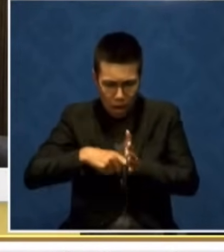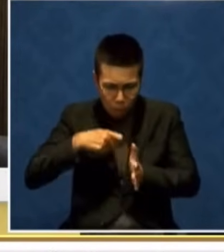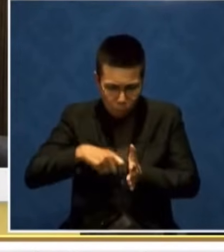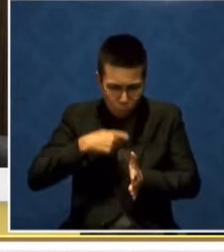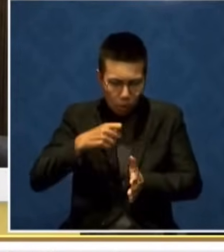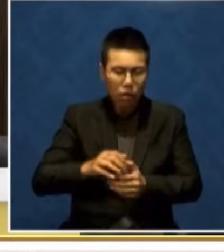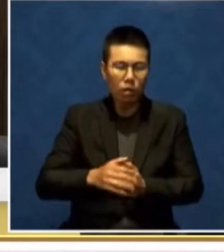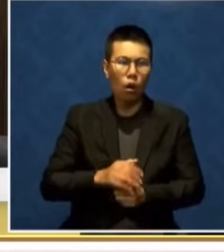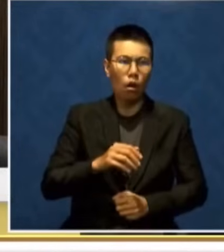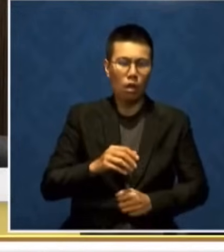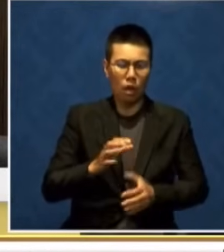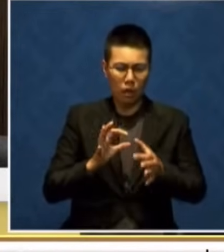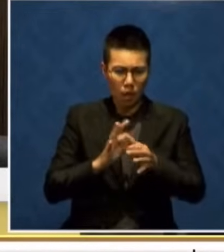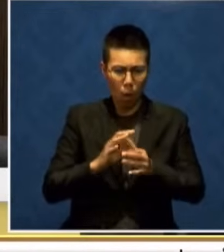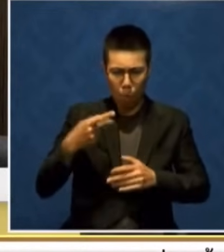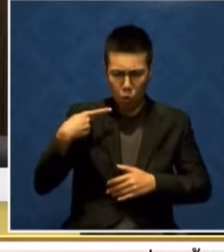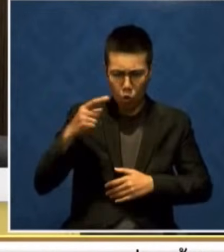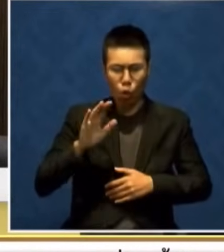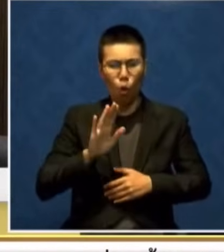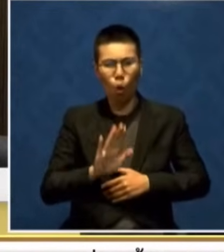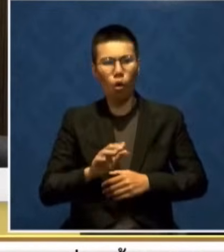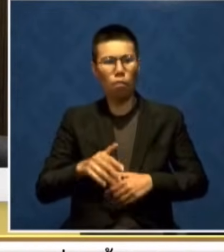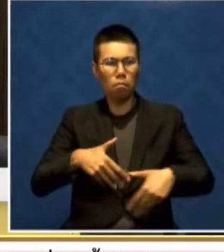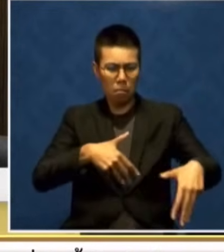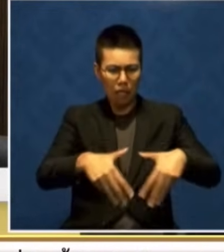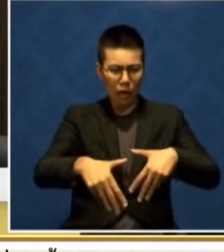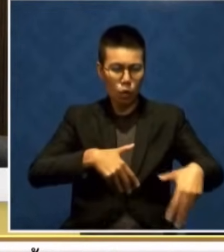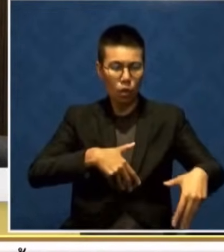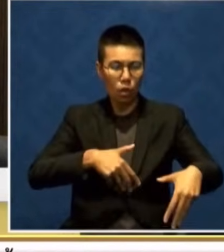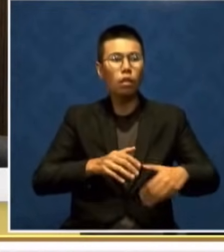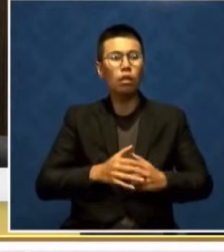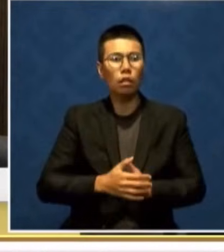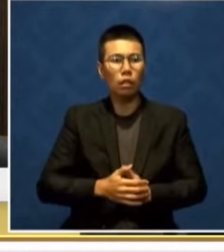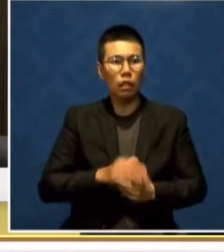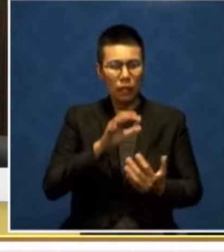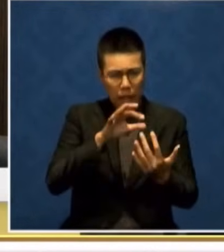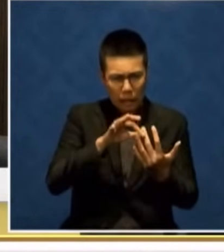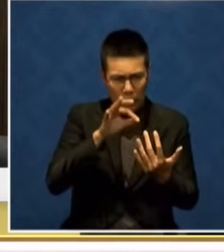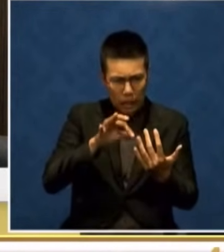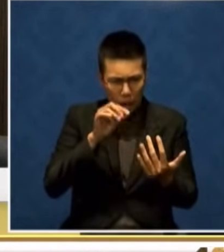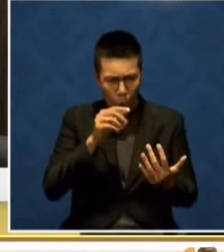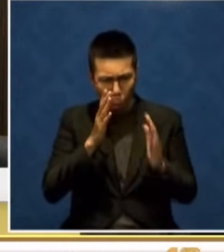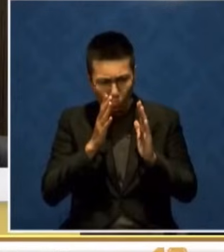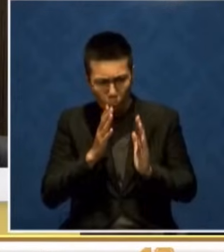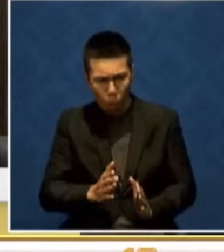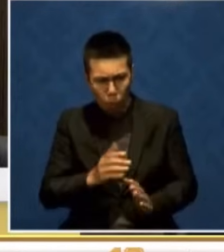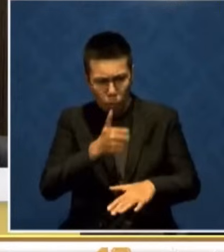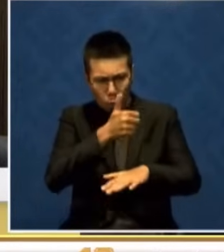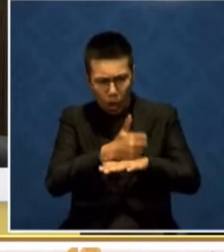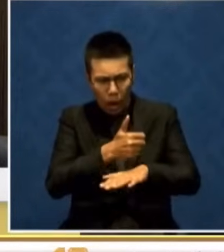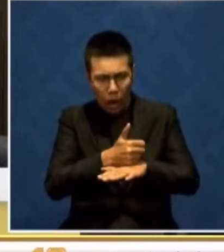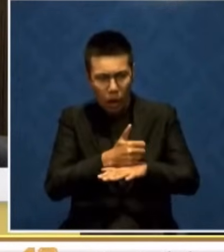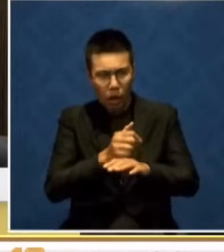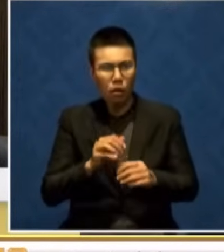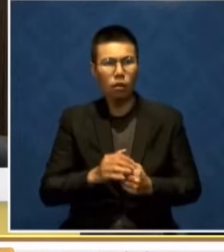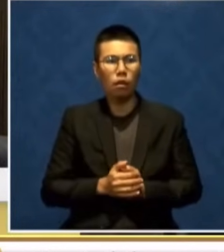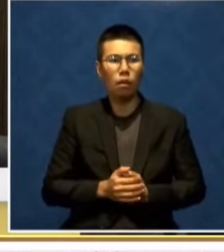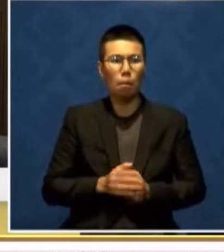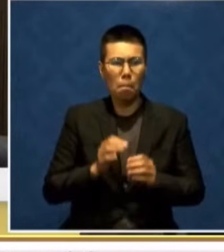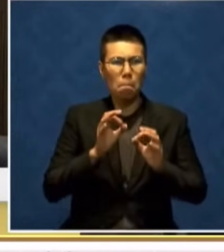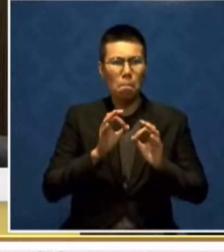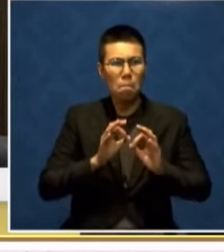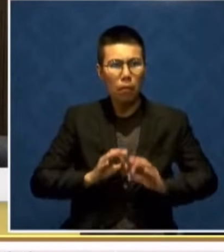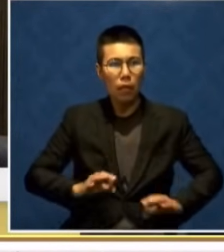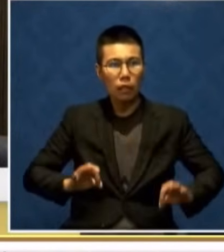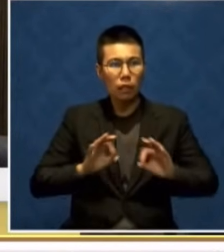ขององค์กรตำรวจและประชาชนการเลือกใครไม่สำคัญเท่ากับว่า